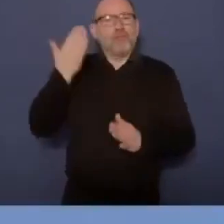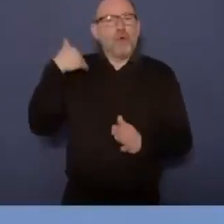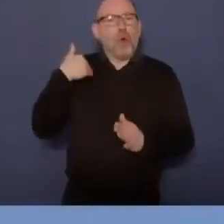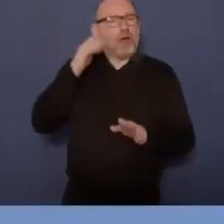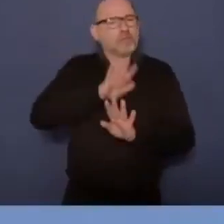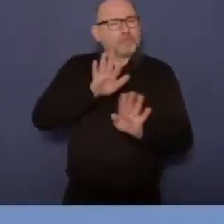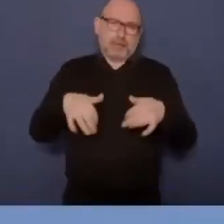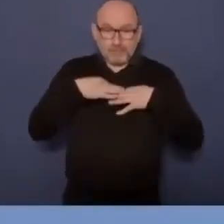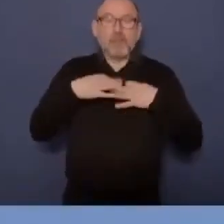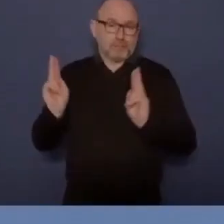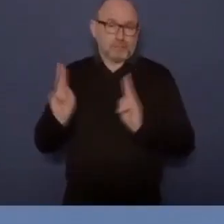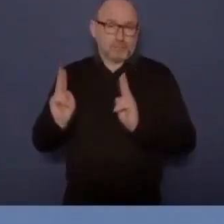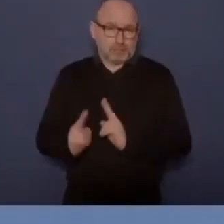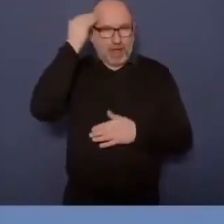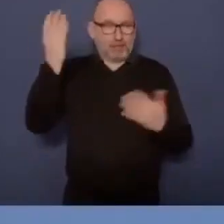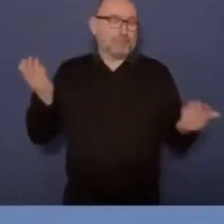klares